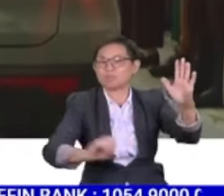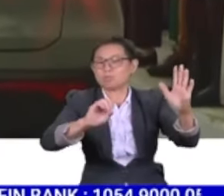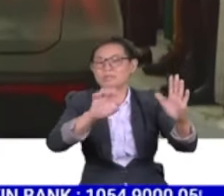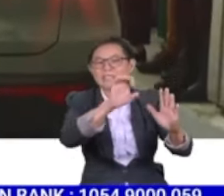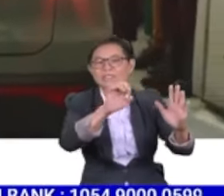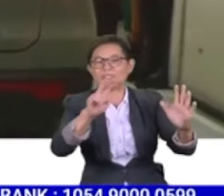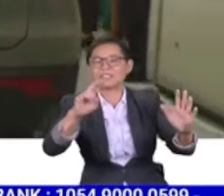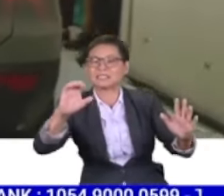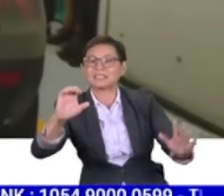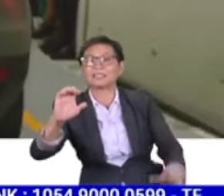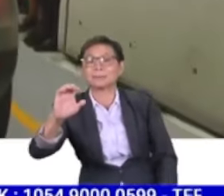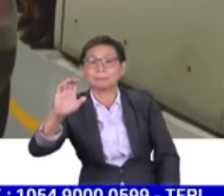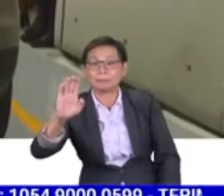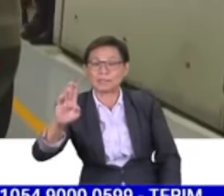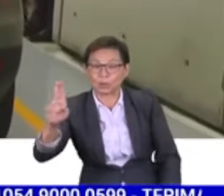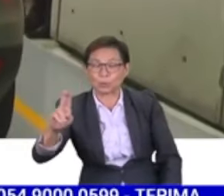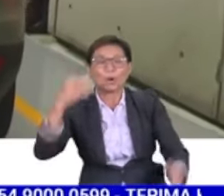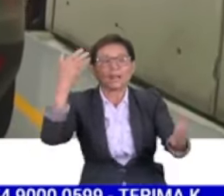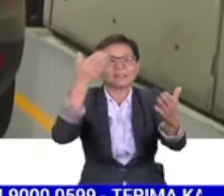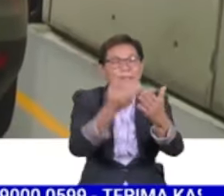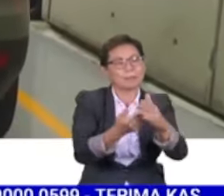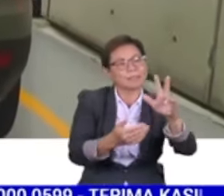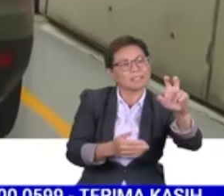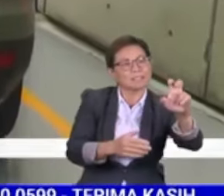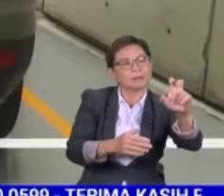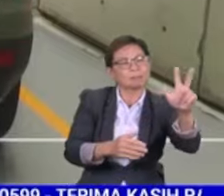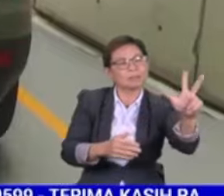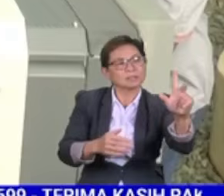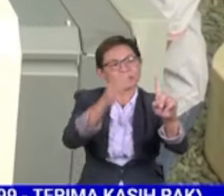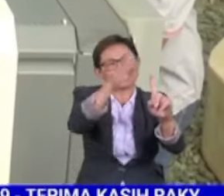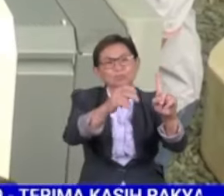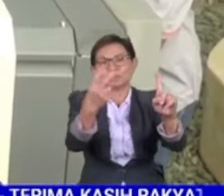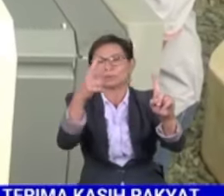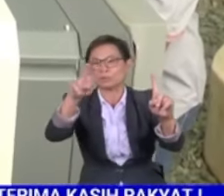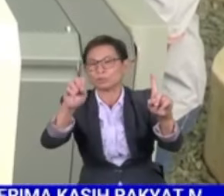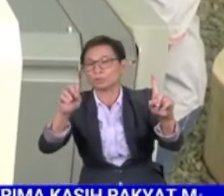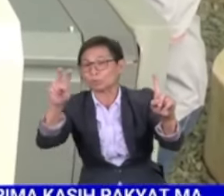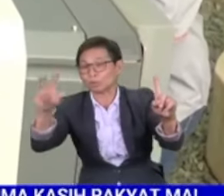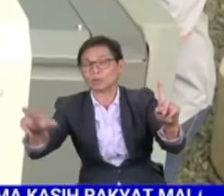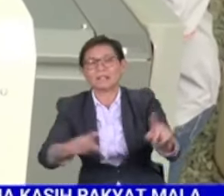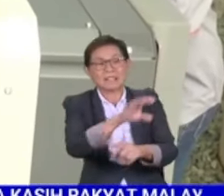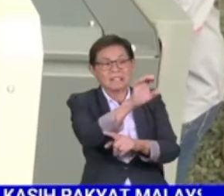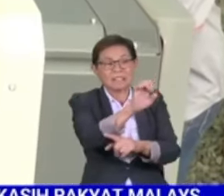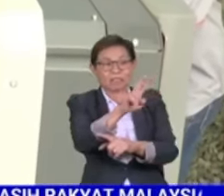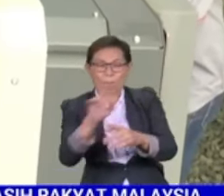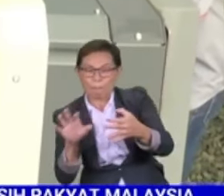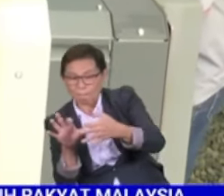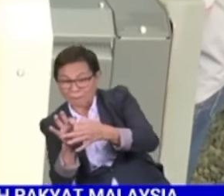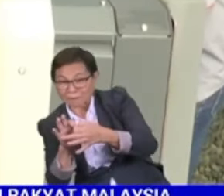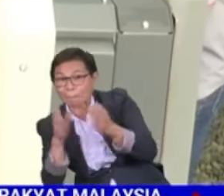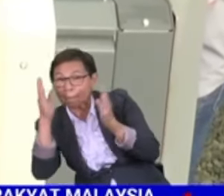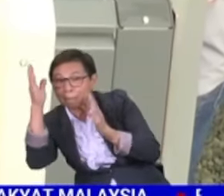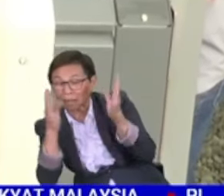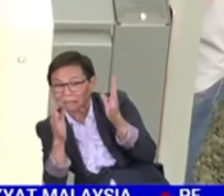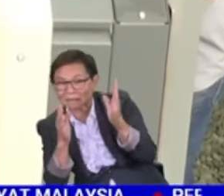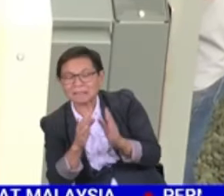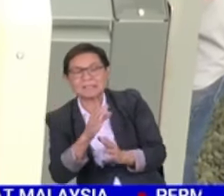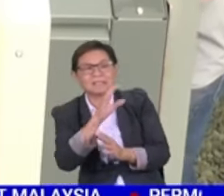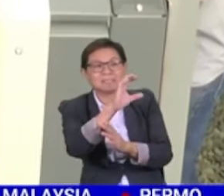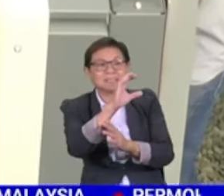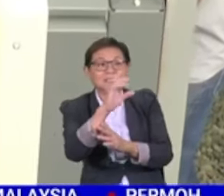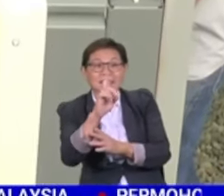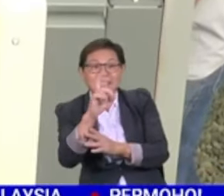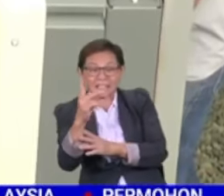EV CBU sehingga 31 Disember 2023. Manakala EV pemasangan tempatan, CKD